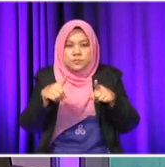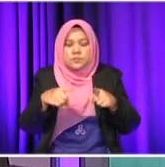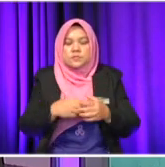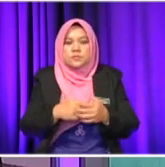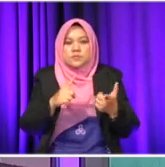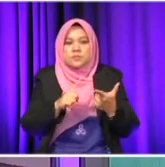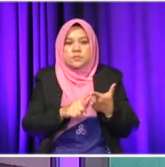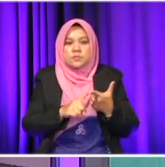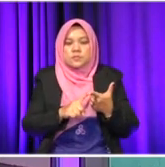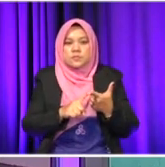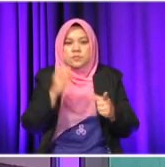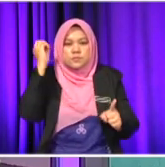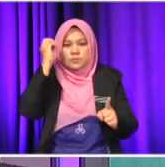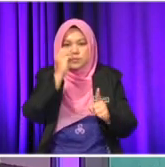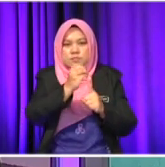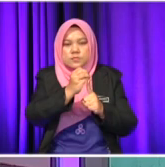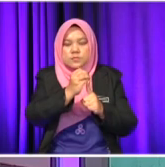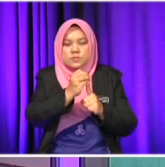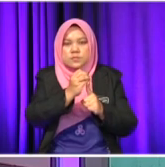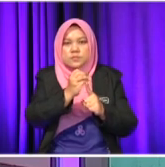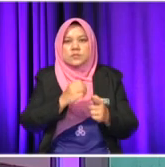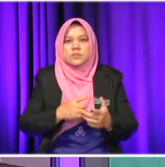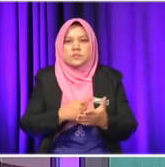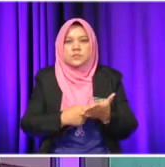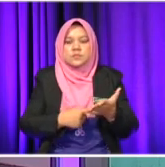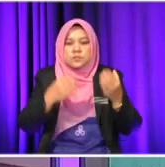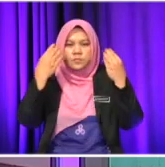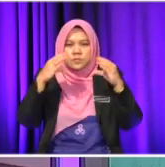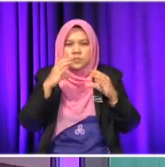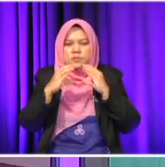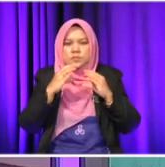yang kedua kamu ambil objektif Oke ingat dalam ingat